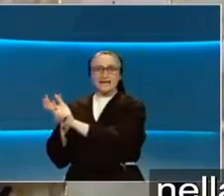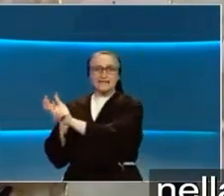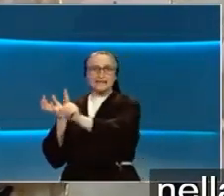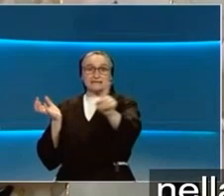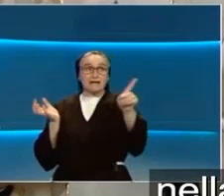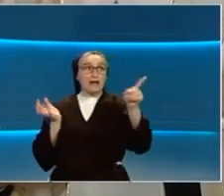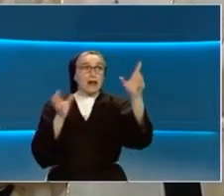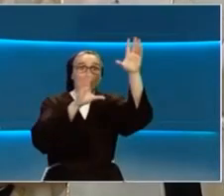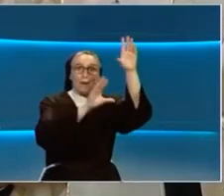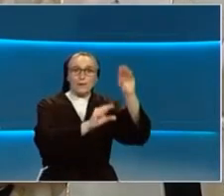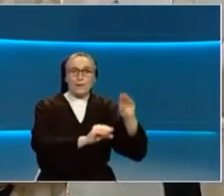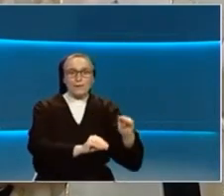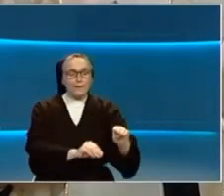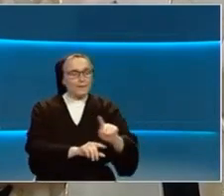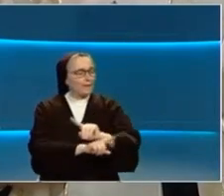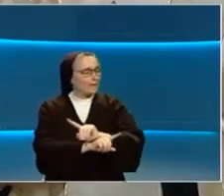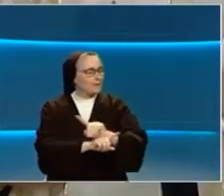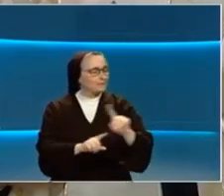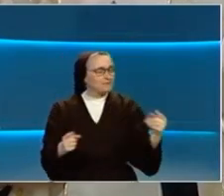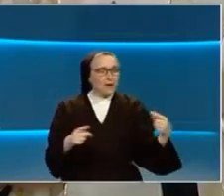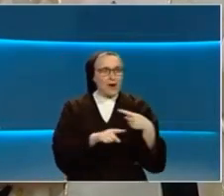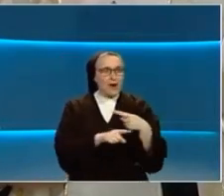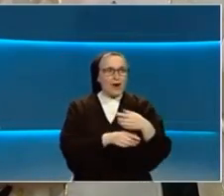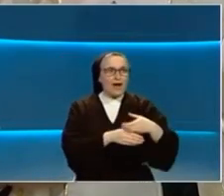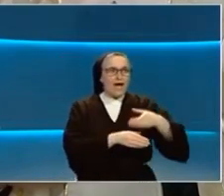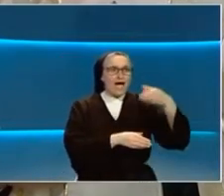mutuat itam en luminis,